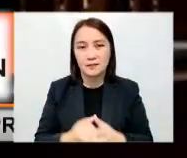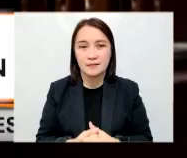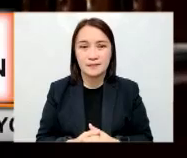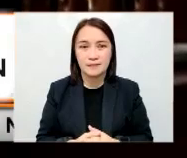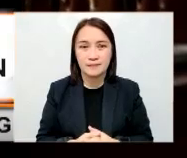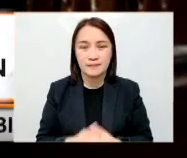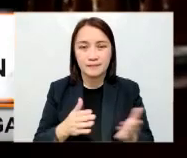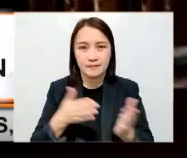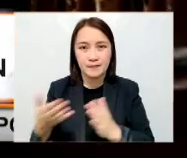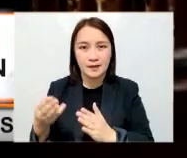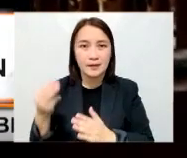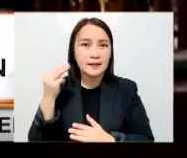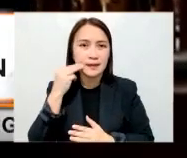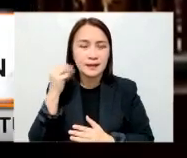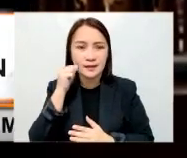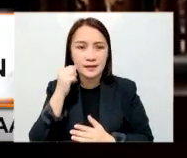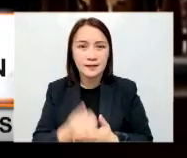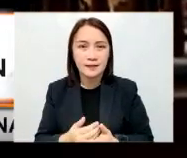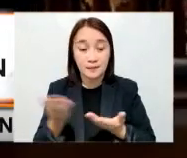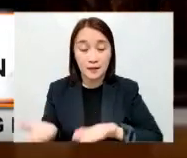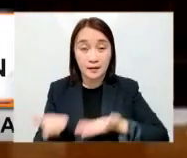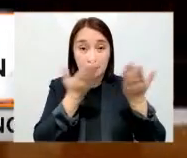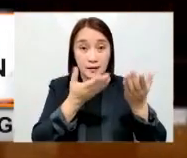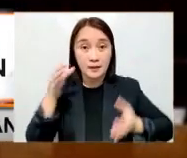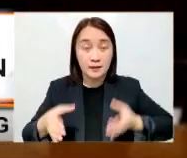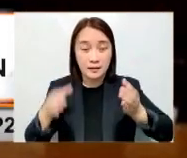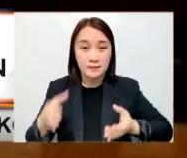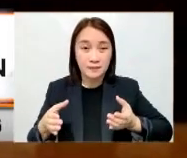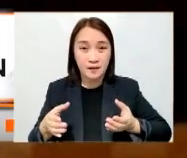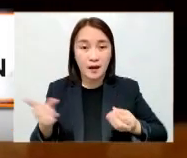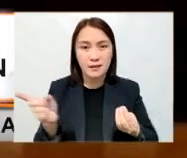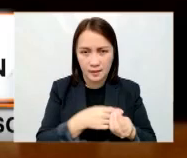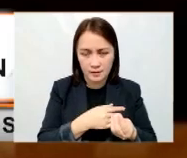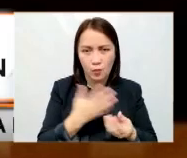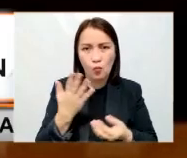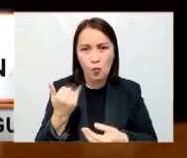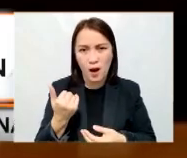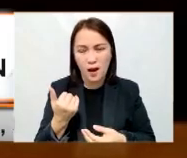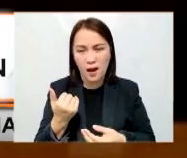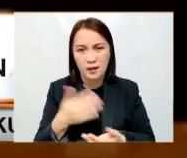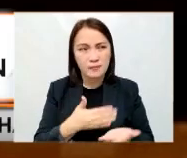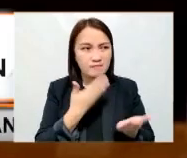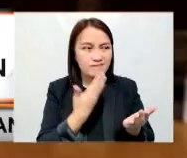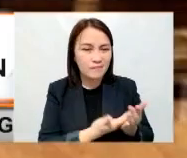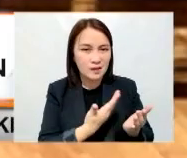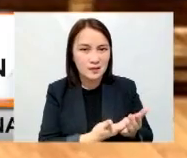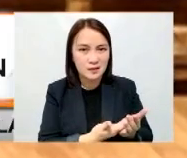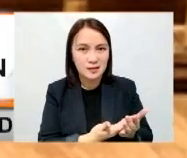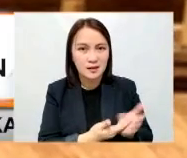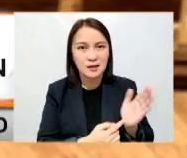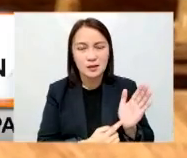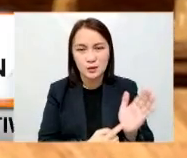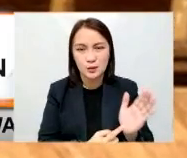Mga kasong isinampa sa korte pero nadidismiss dahil kulang o mahina ang mga ebidensyang naipipresinta. Yan